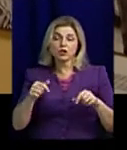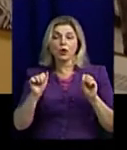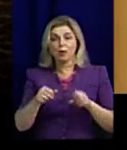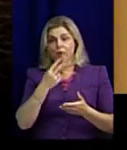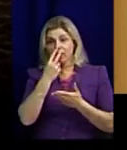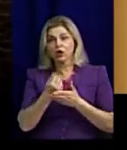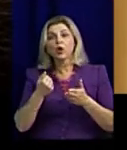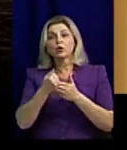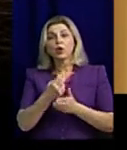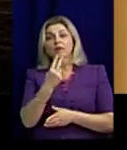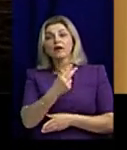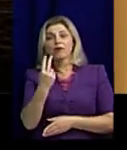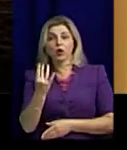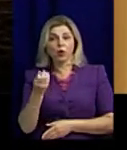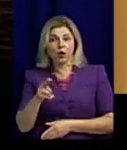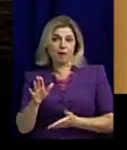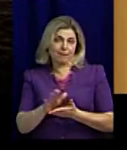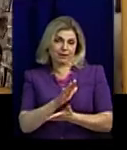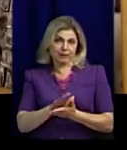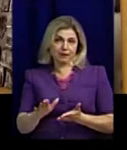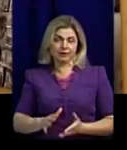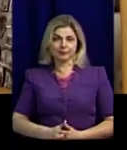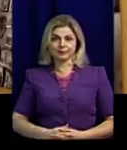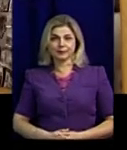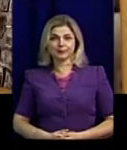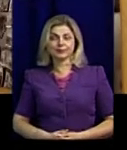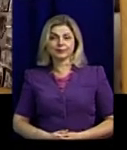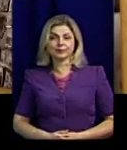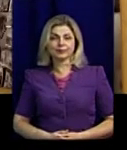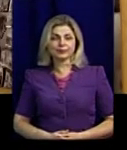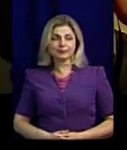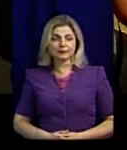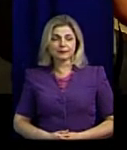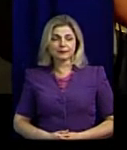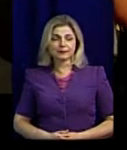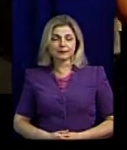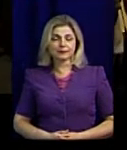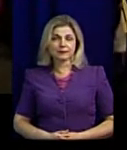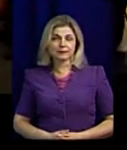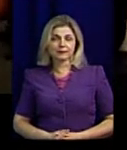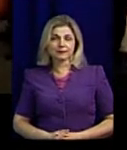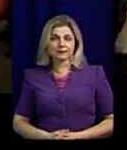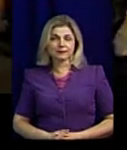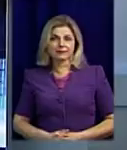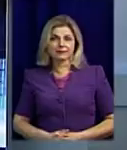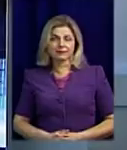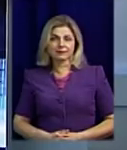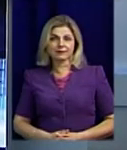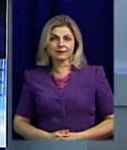до 22 липня. Безкоштовно. Олександр Гордієнко, Артем Белібов, телевізійні новини Миколаївщини.